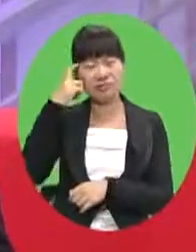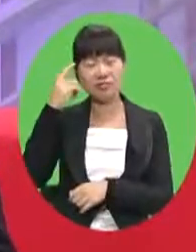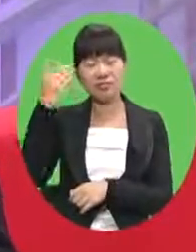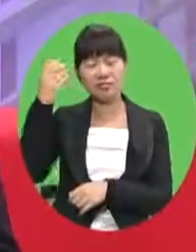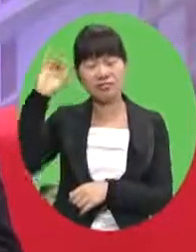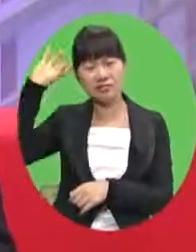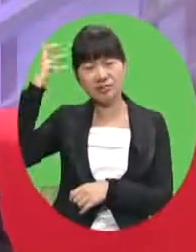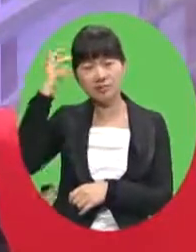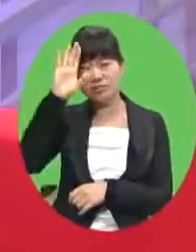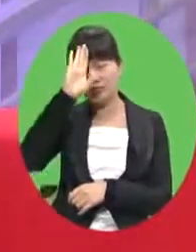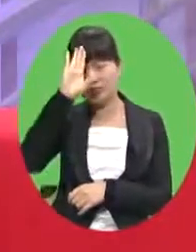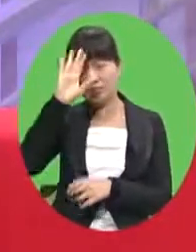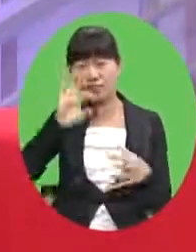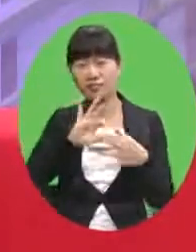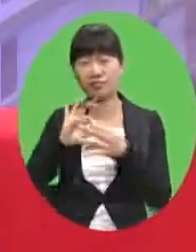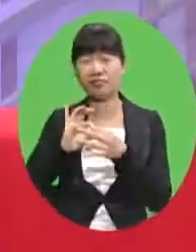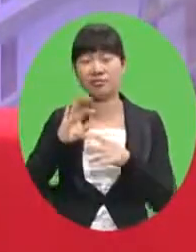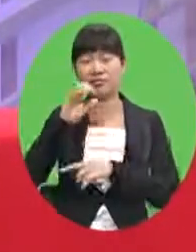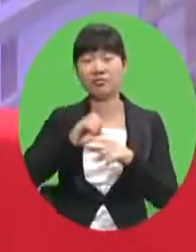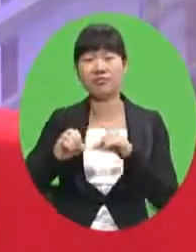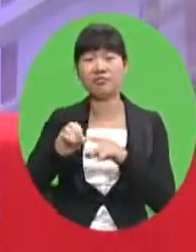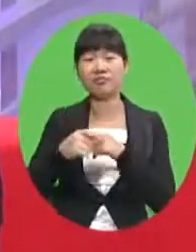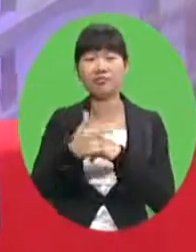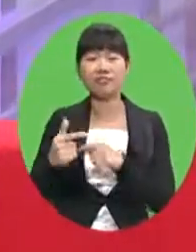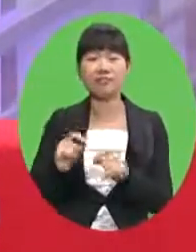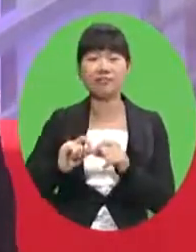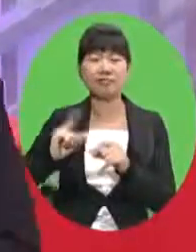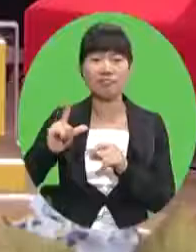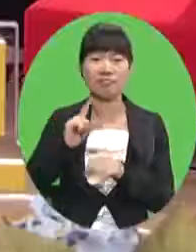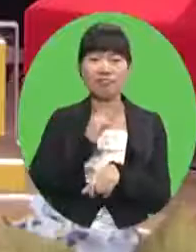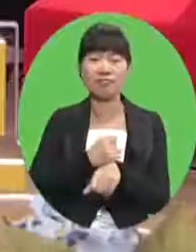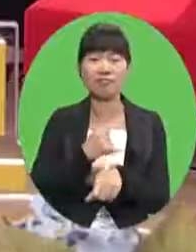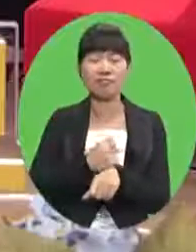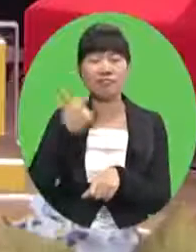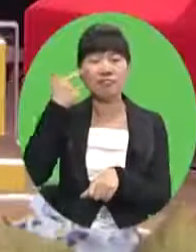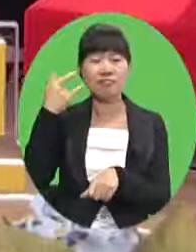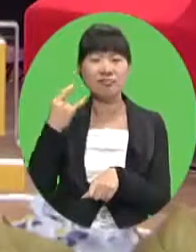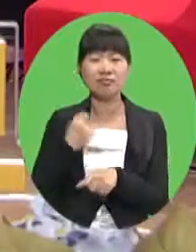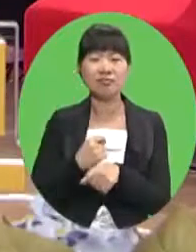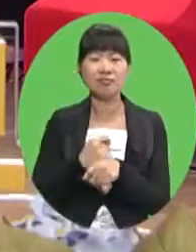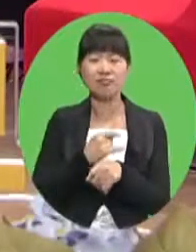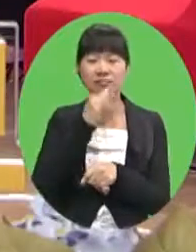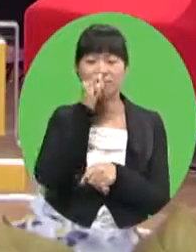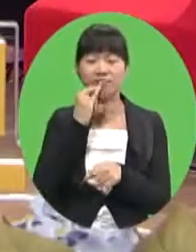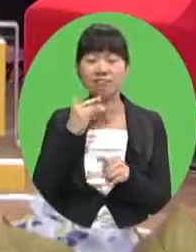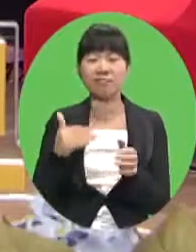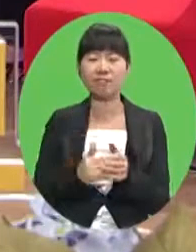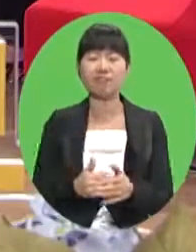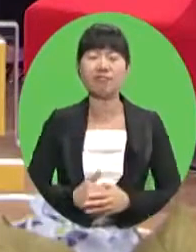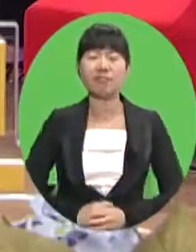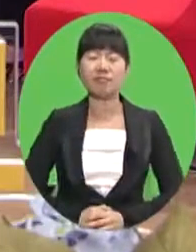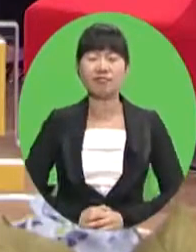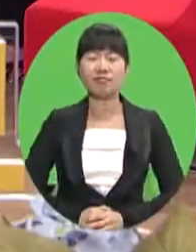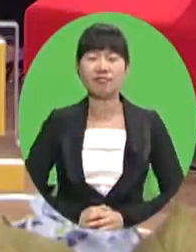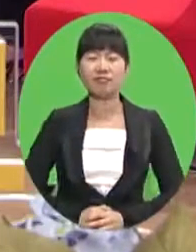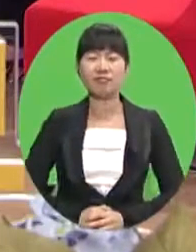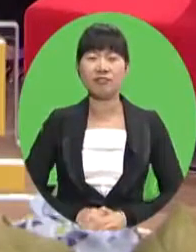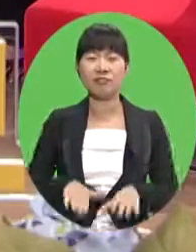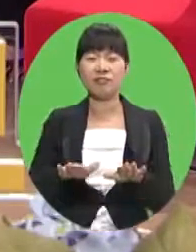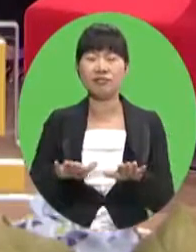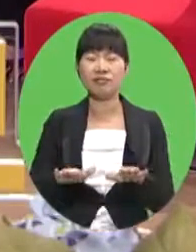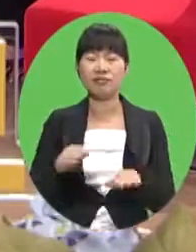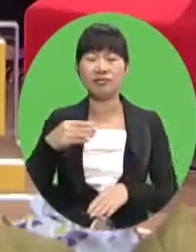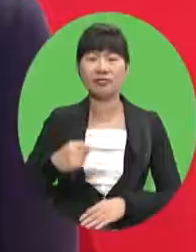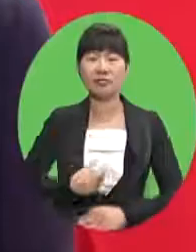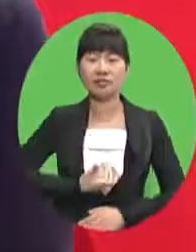질환에 예. 이완될 수 있는 확률이 조금 더 높아지게 되는 그런 뇌로 성장을 할 수 있게 되겠습니다. 네. 그럼 이